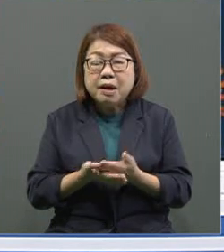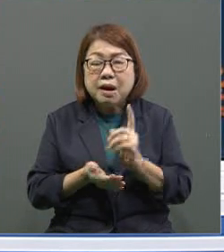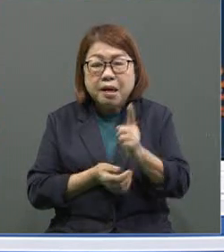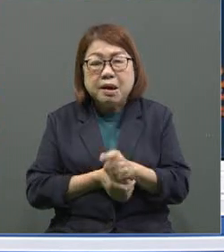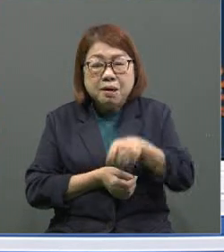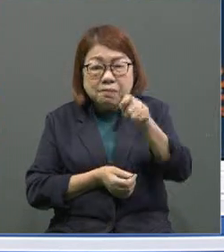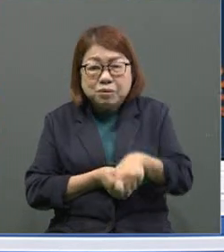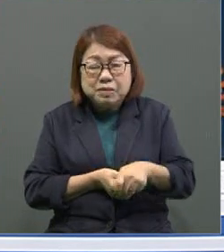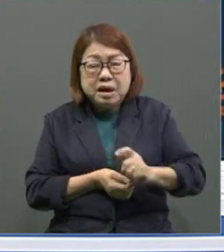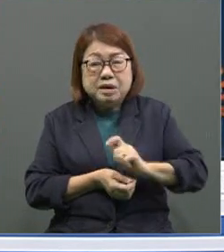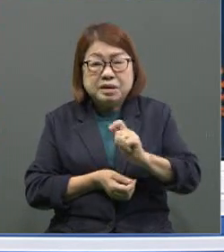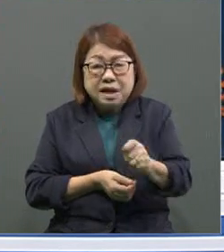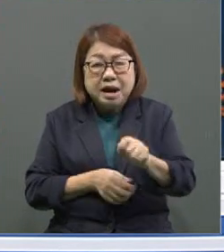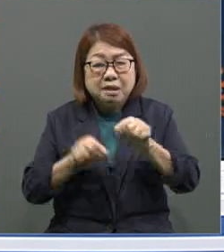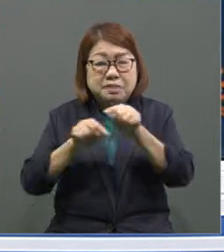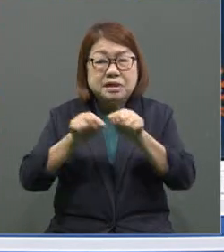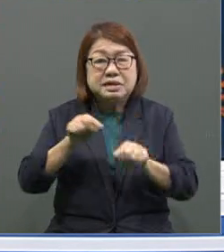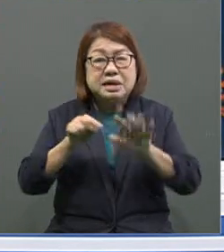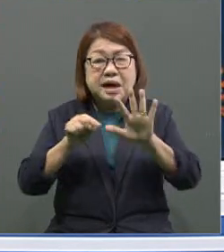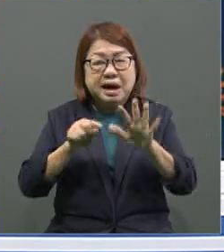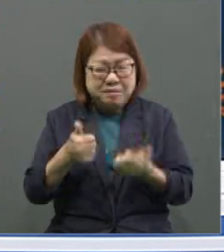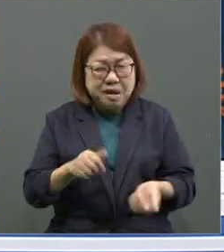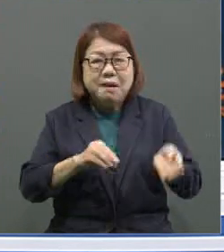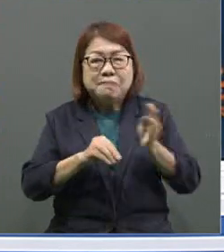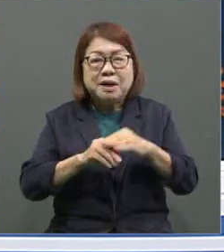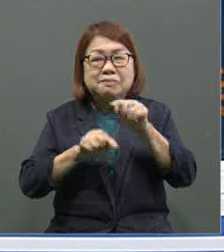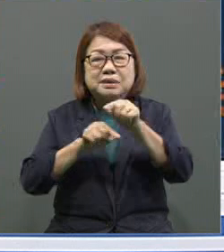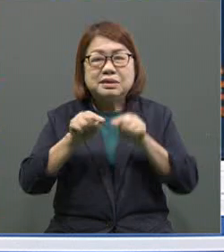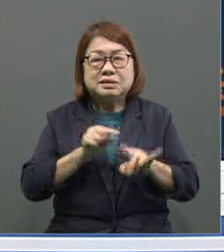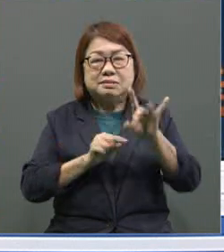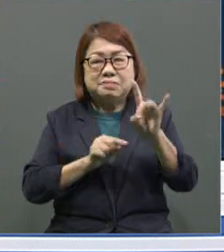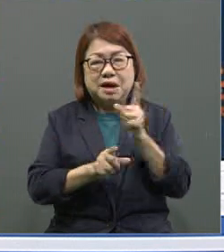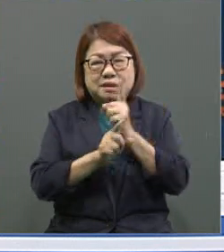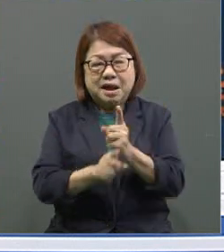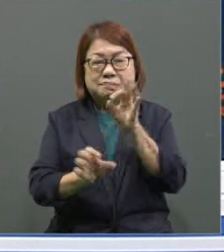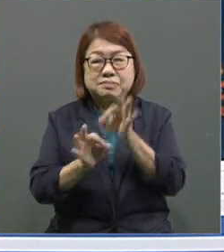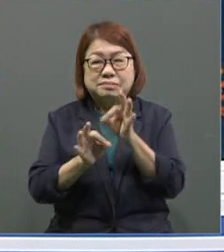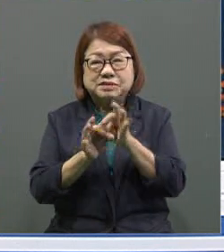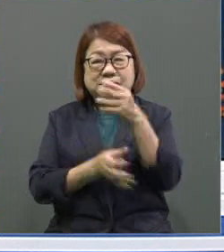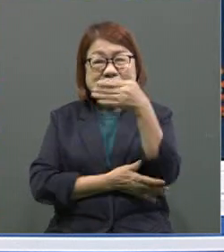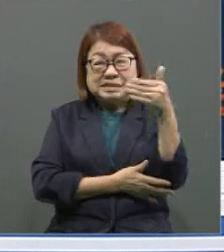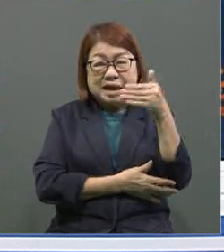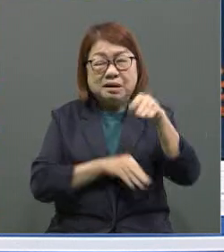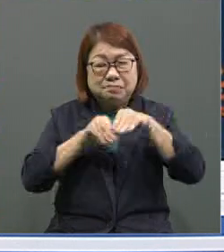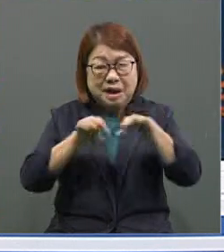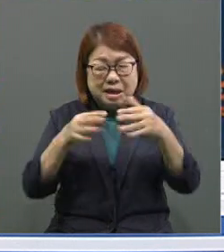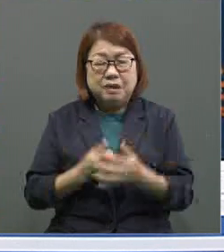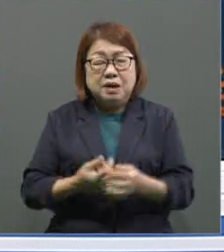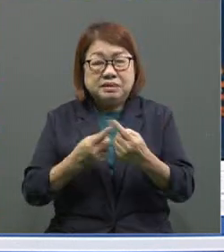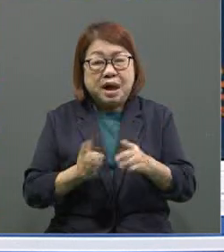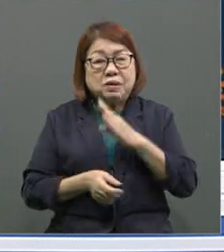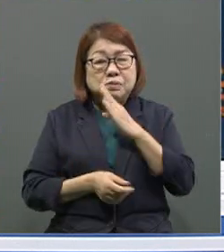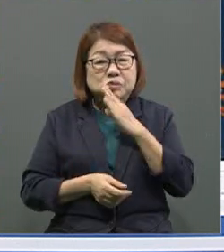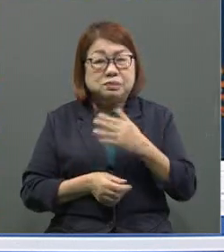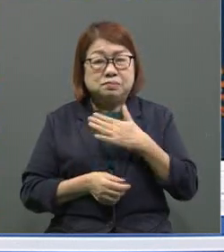เดิมท่านเคยจ่ายขั้นต่ำอยู่ 5%ก็จะต้องขยักเป็น 88%ตามประกาศของแบงก์ชาติแต่ว่าเอาจริงๆแล้วเนี่ยถ้าเราไม่ได้